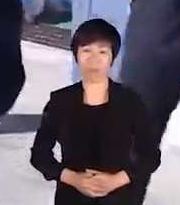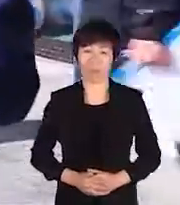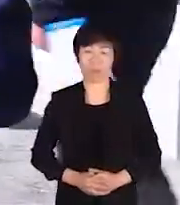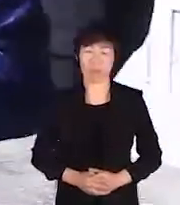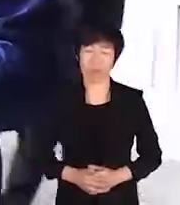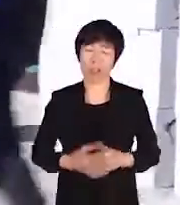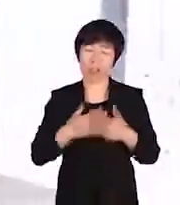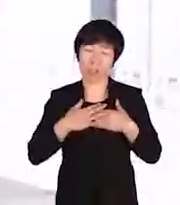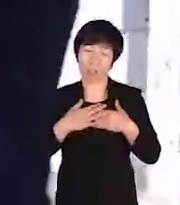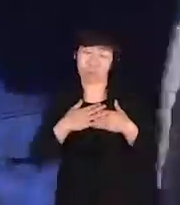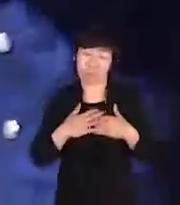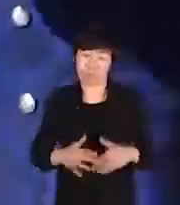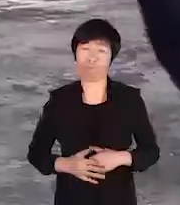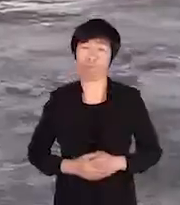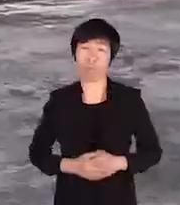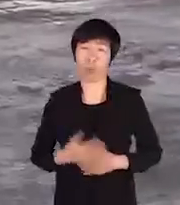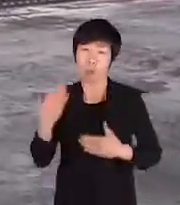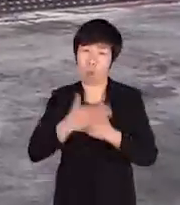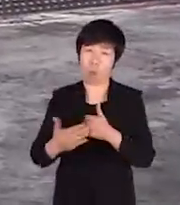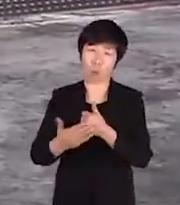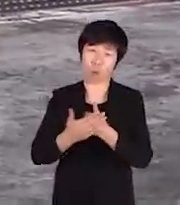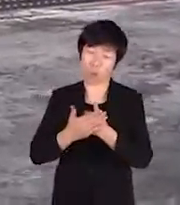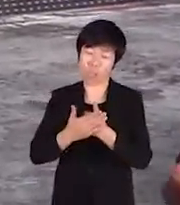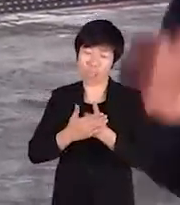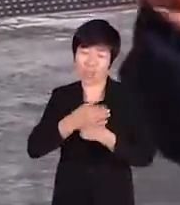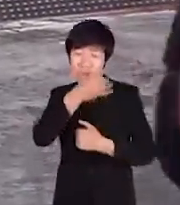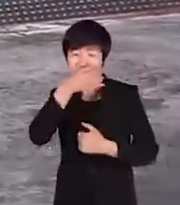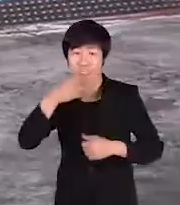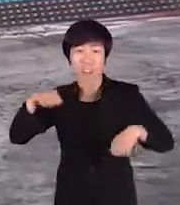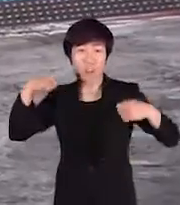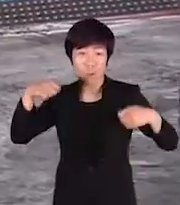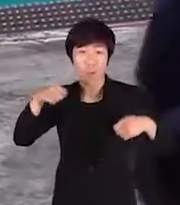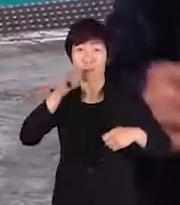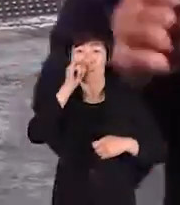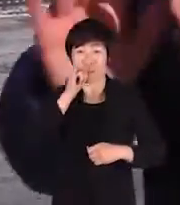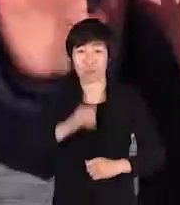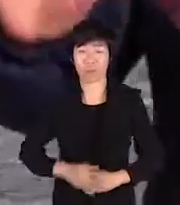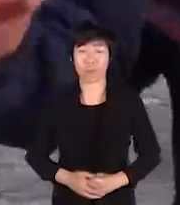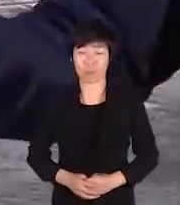지친 심신을 북돋아주는 신나는 공연도 진행되고 있었습니다.